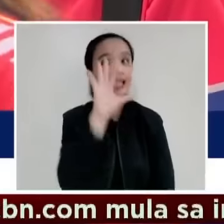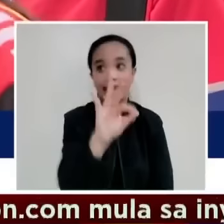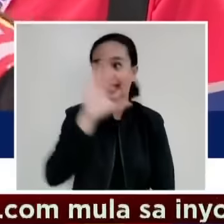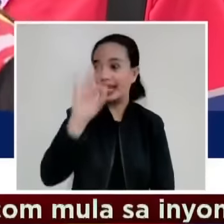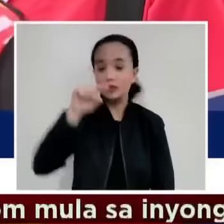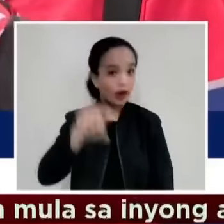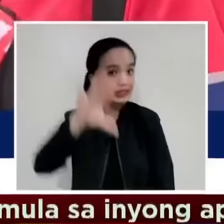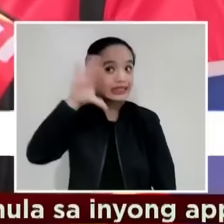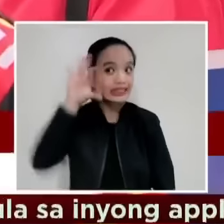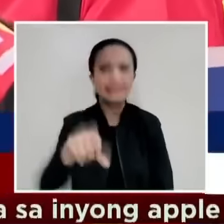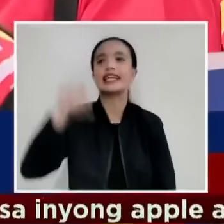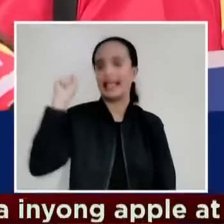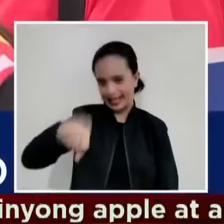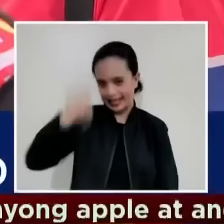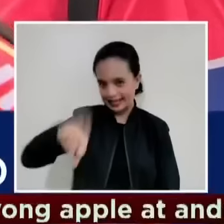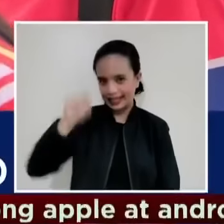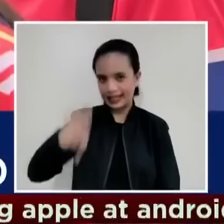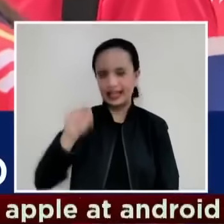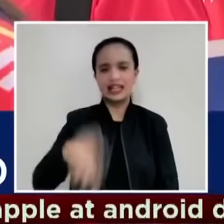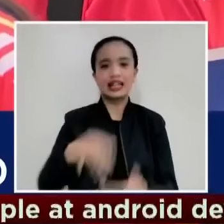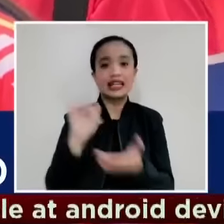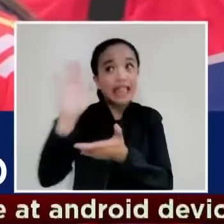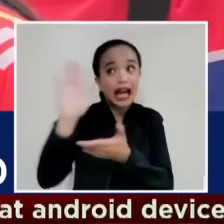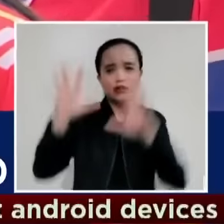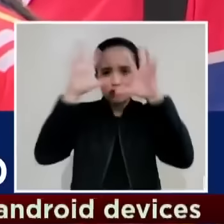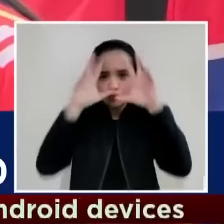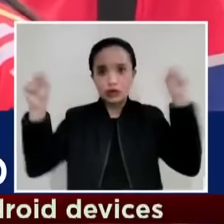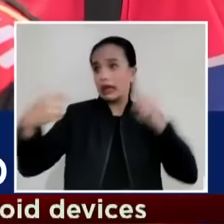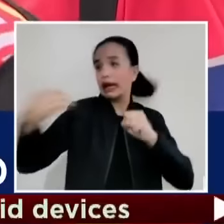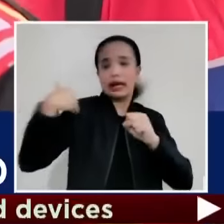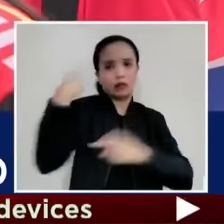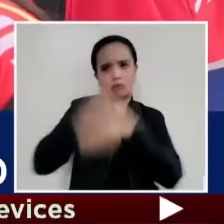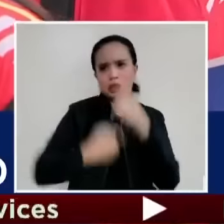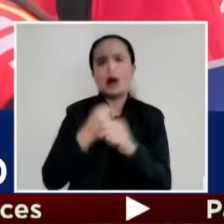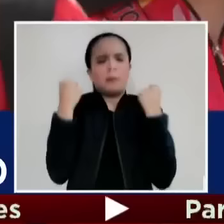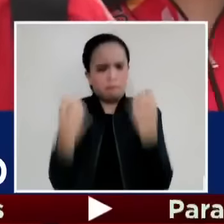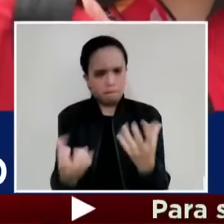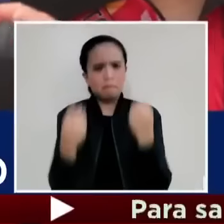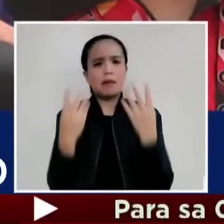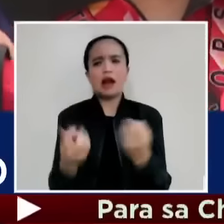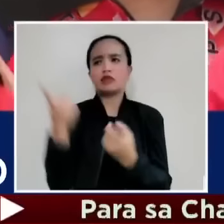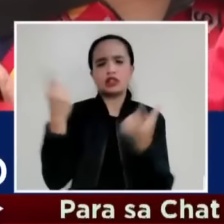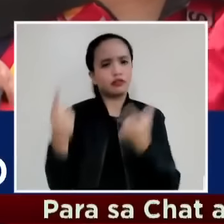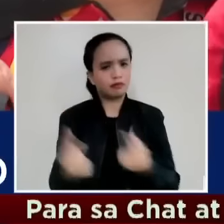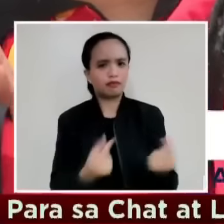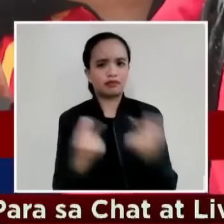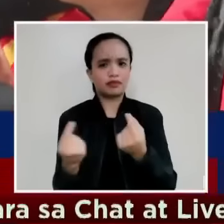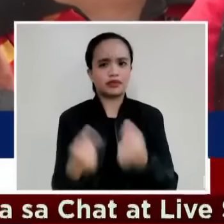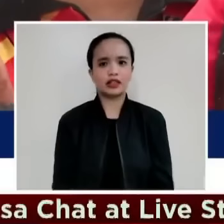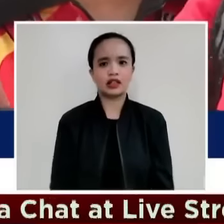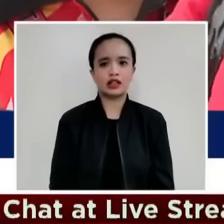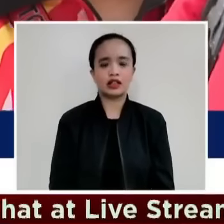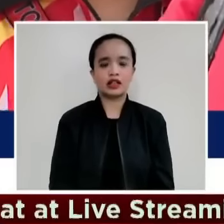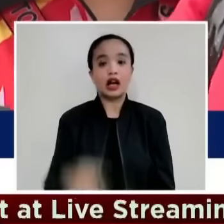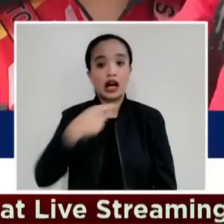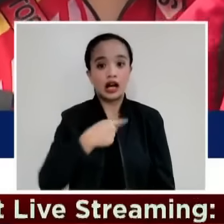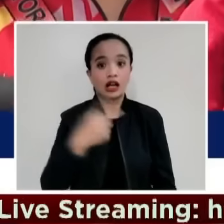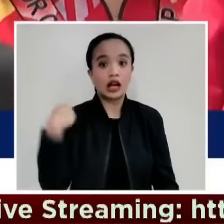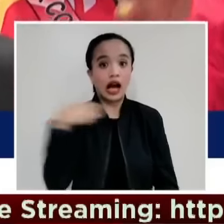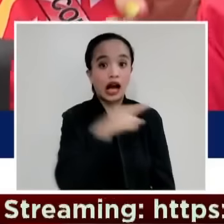9.99! Yes, kasi siya po yung Pangulong. Wala pang isang taon, marami na po talaga siyang nagawa. Dinidemolis po yung lugar